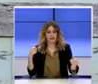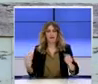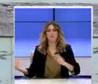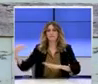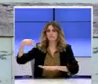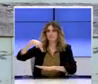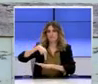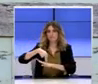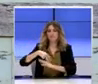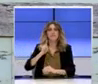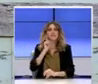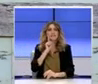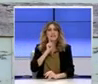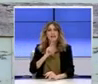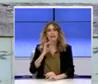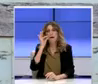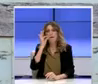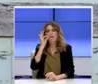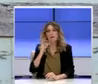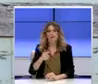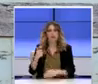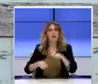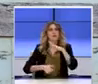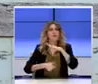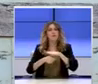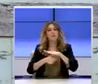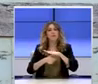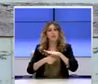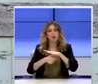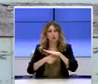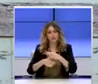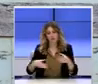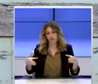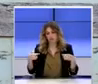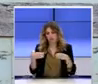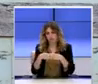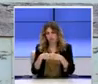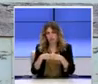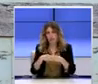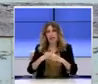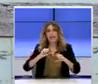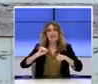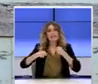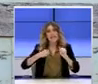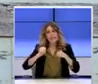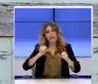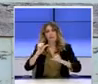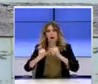Φωτεινή Γεννηματά, πρόεδρος της Κοινοβουλευτικής Ομάδος Κίνημα Αλλαγής.